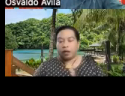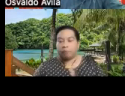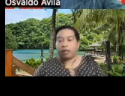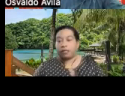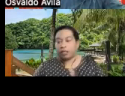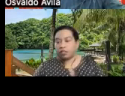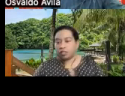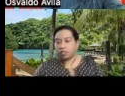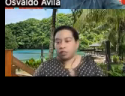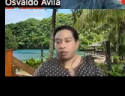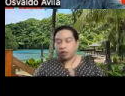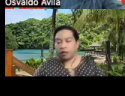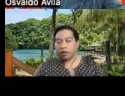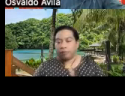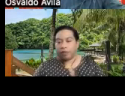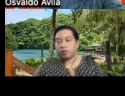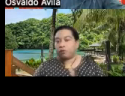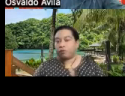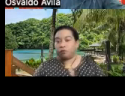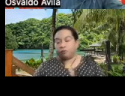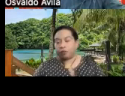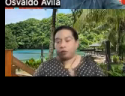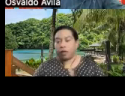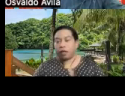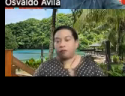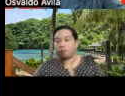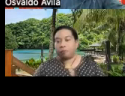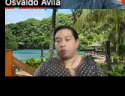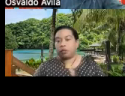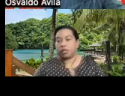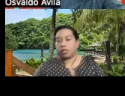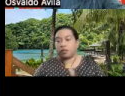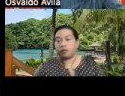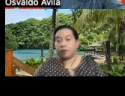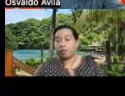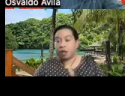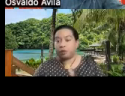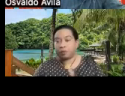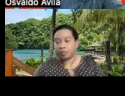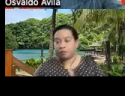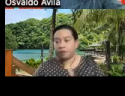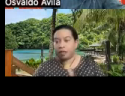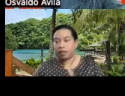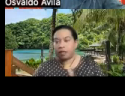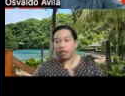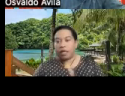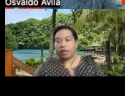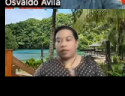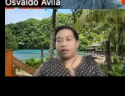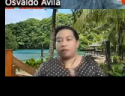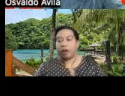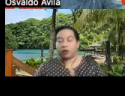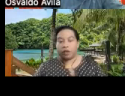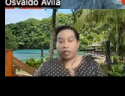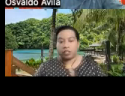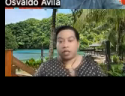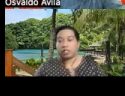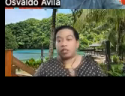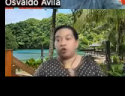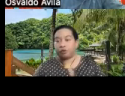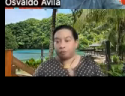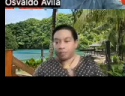الخريطة وهي مقسمة إلى ثلاثة مواقع جغرافية وهي ميلانيزا وماكرونيزا وبولينيزا. And then